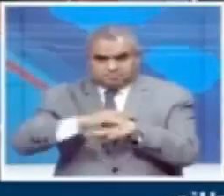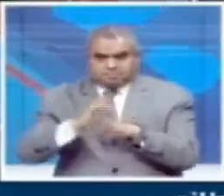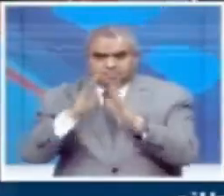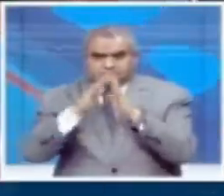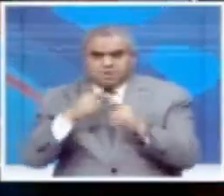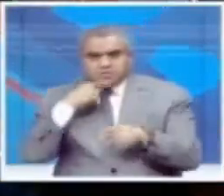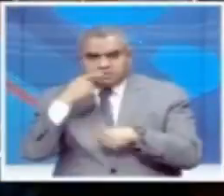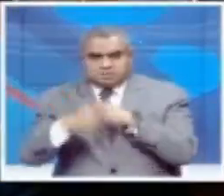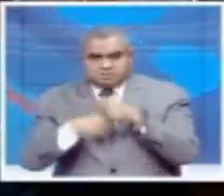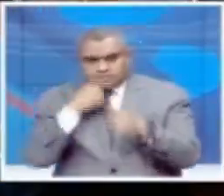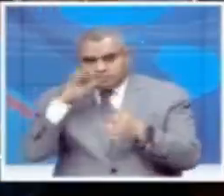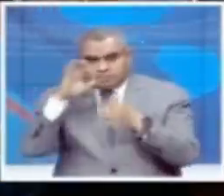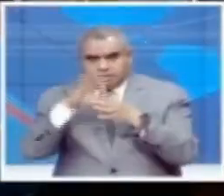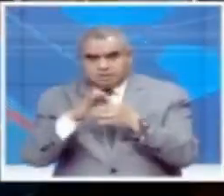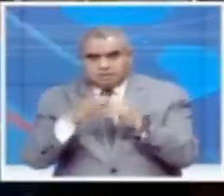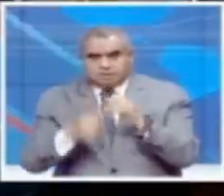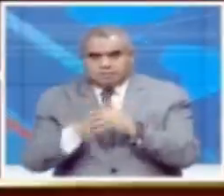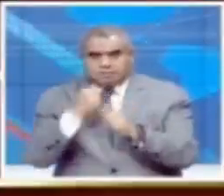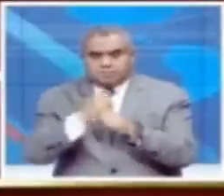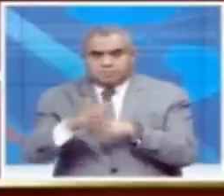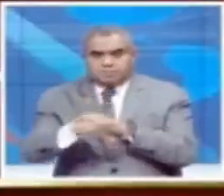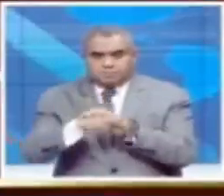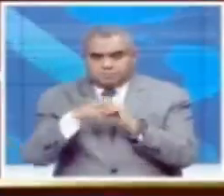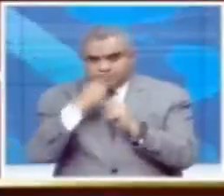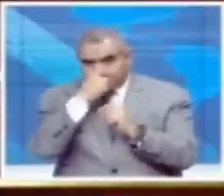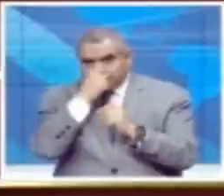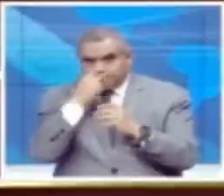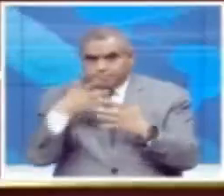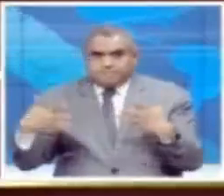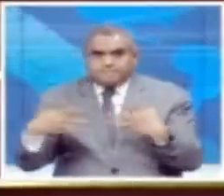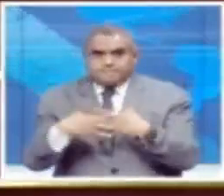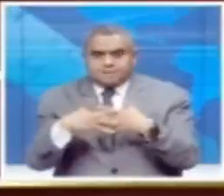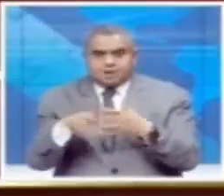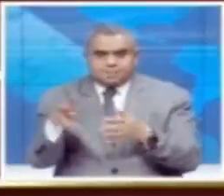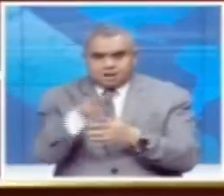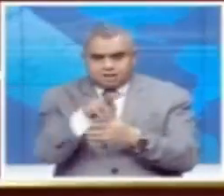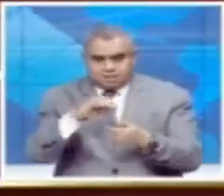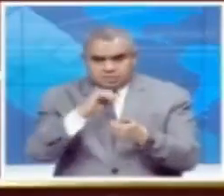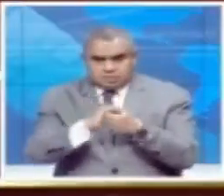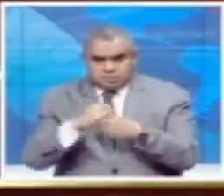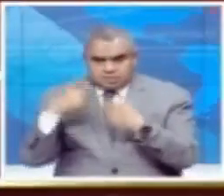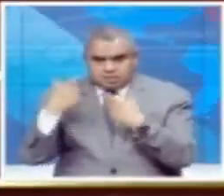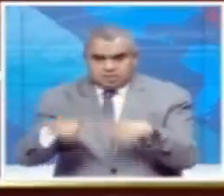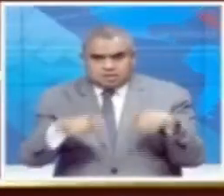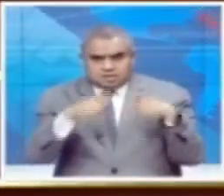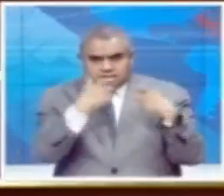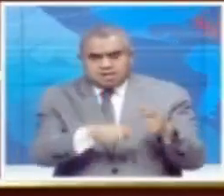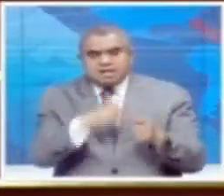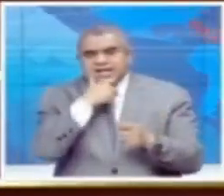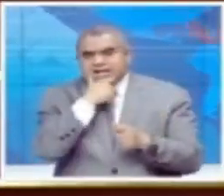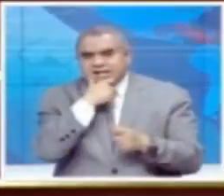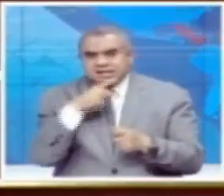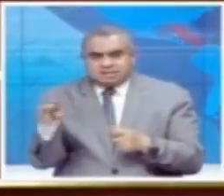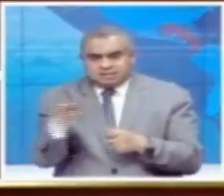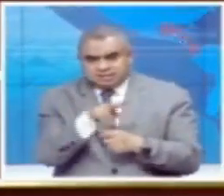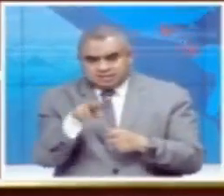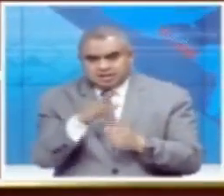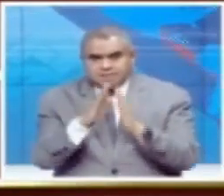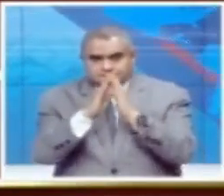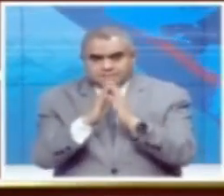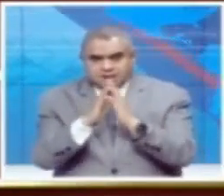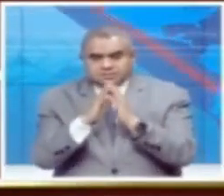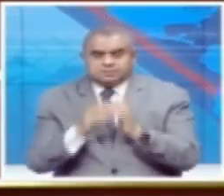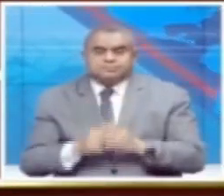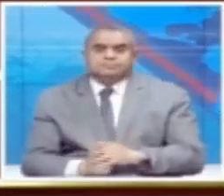إطار العلاقات الوثيقة اللي بتربط بين البلدين، مصر والمملكة المتحدة، على